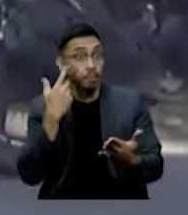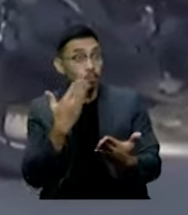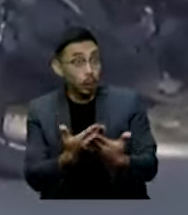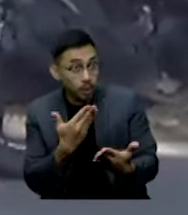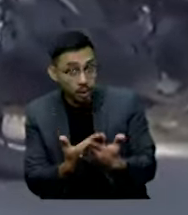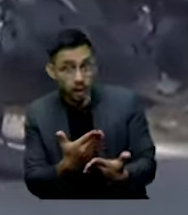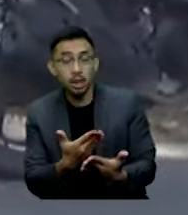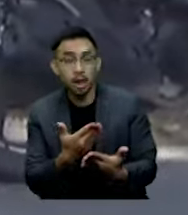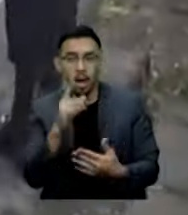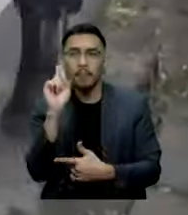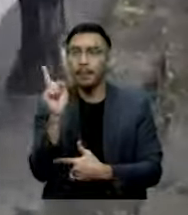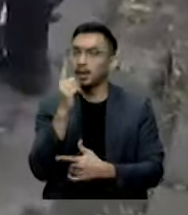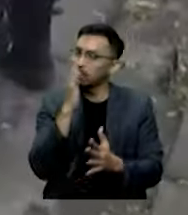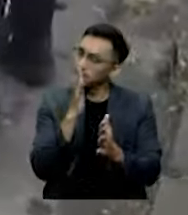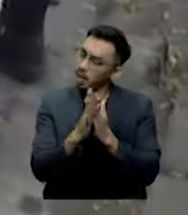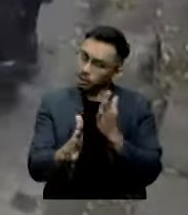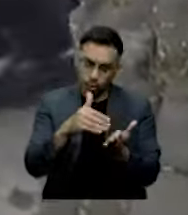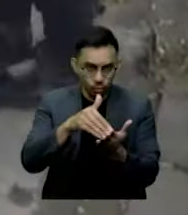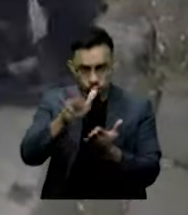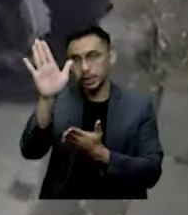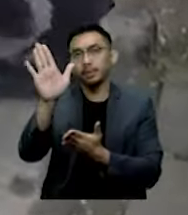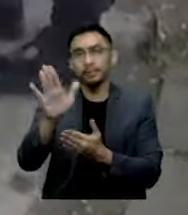diminta tak segan untuk melakukan deportasi.